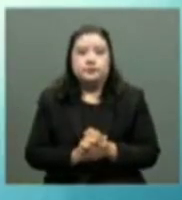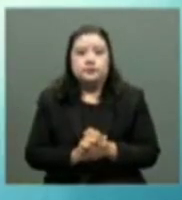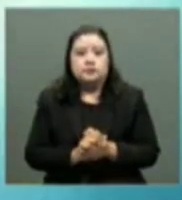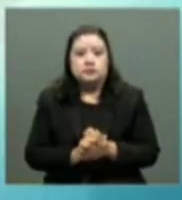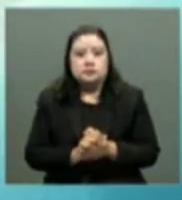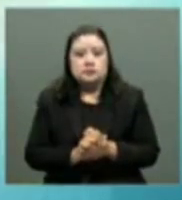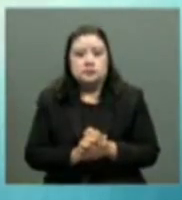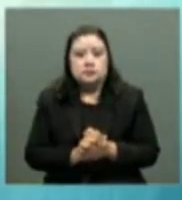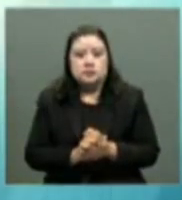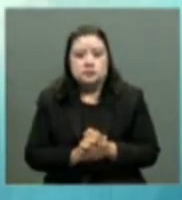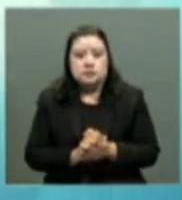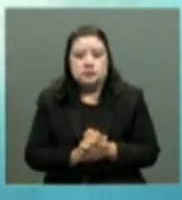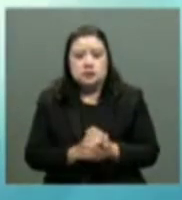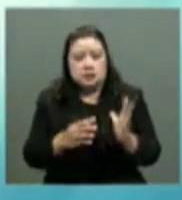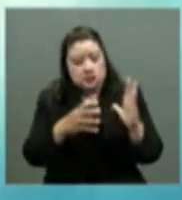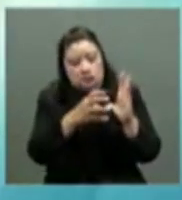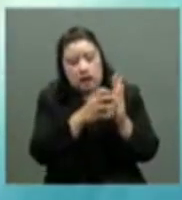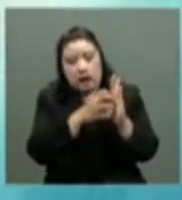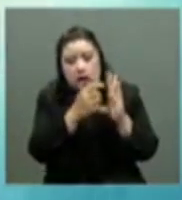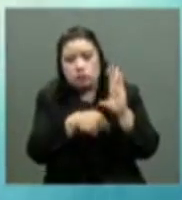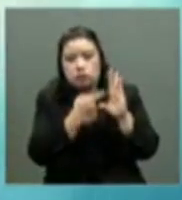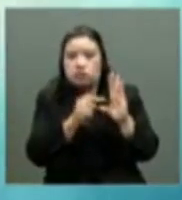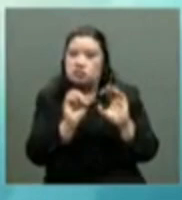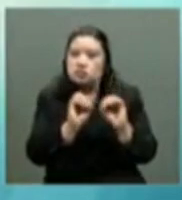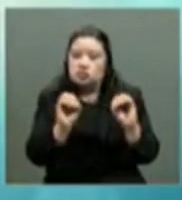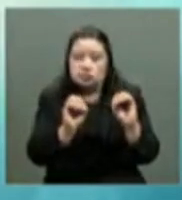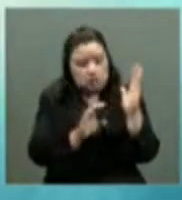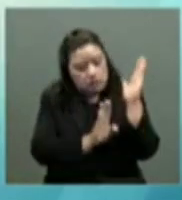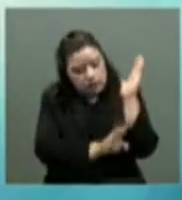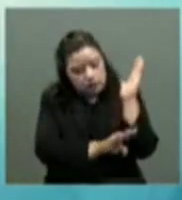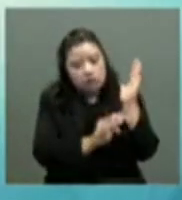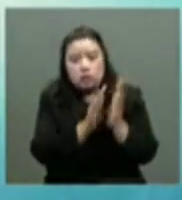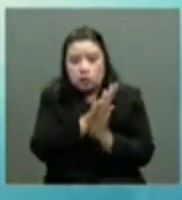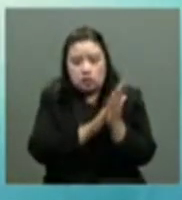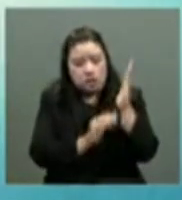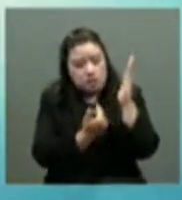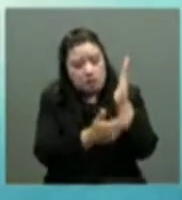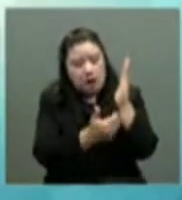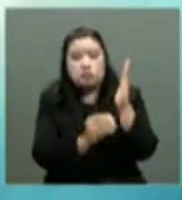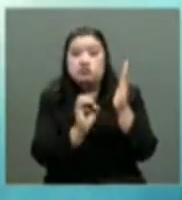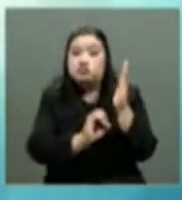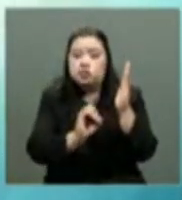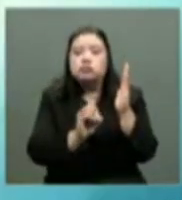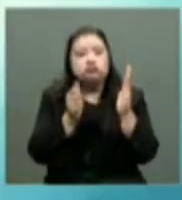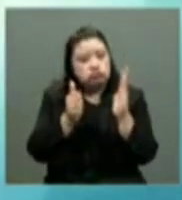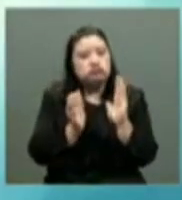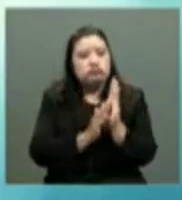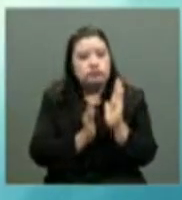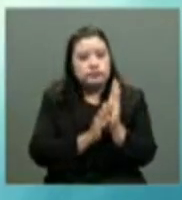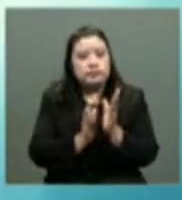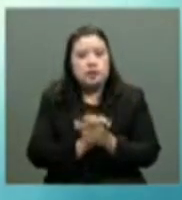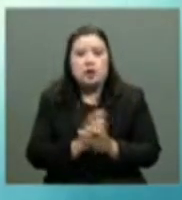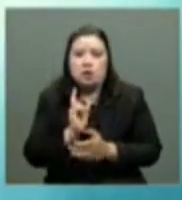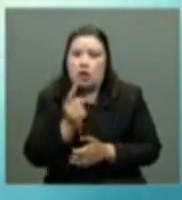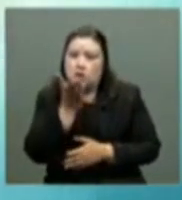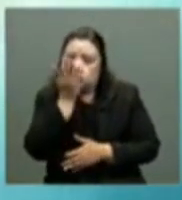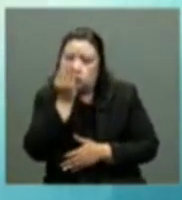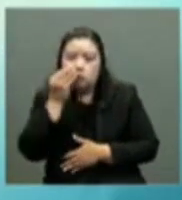แต่ว่าตะวันตกนี่ไม่มีเลยเป็นศูนย์เลยนะครับต้องขอบคุณด้วยอันนี้ก็เป็นตัวเลขที่นำเรียนว่าเราต้องติดตามม